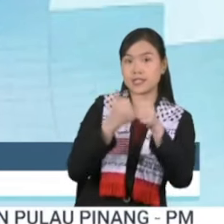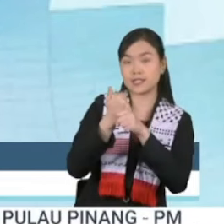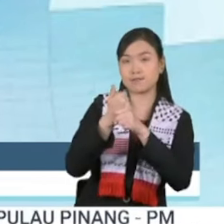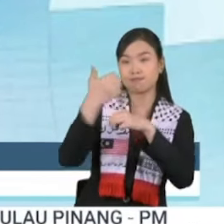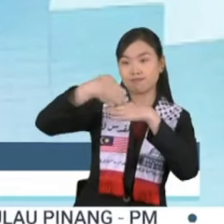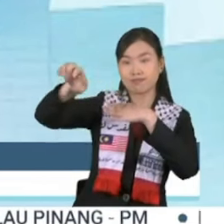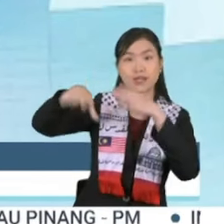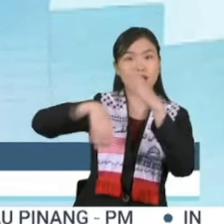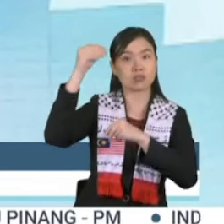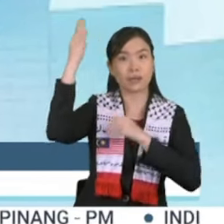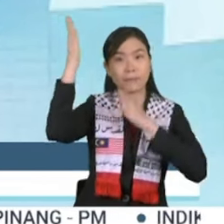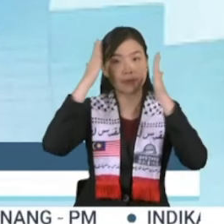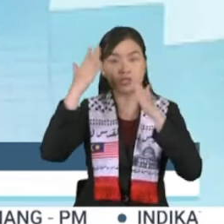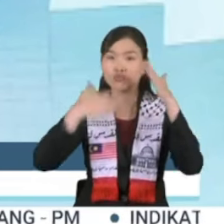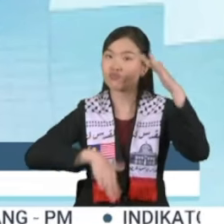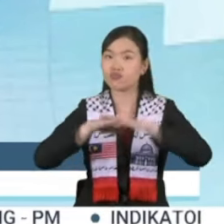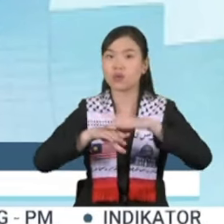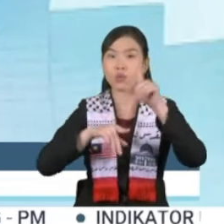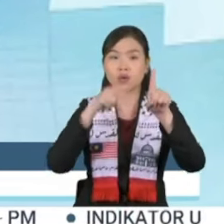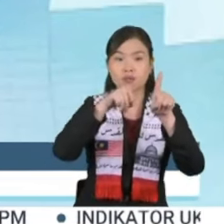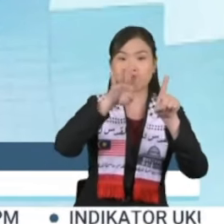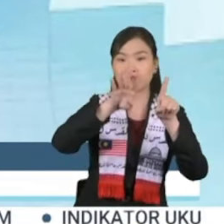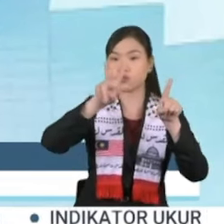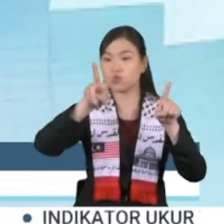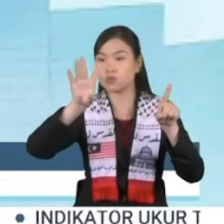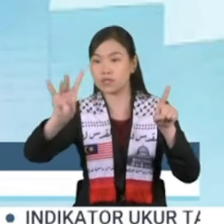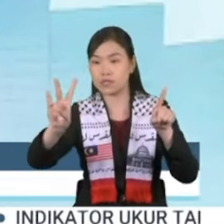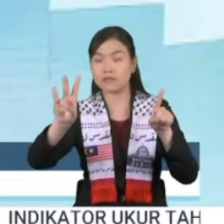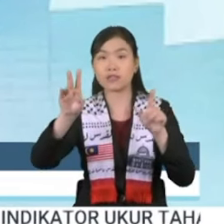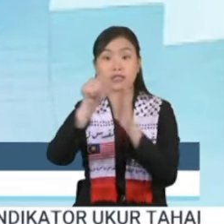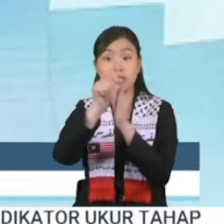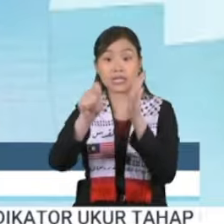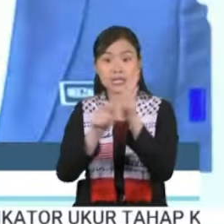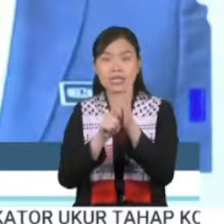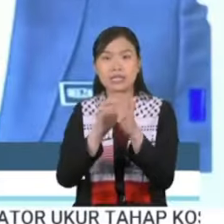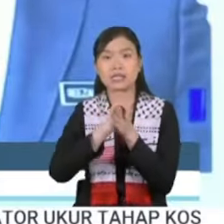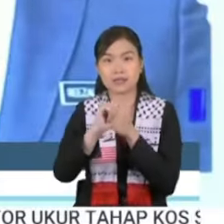negara mencapai nilai 1.427 trilion ringgit.